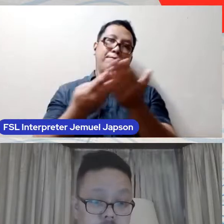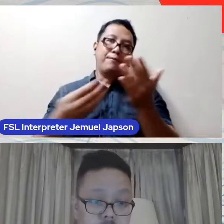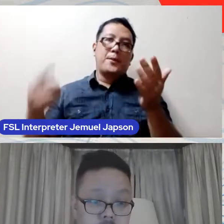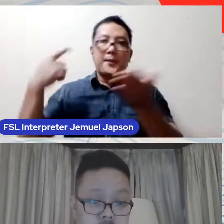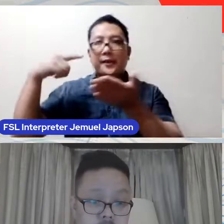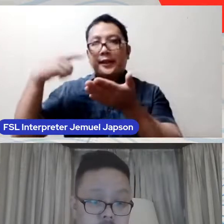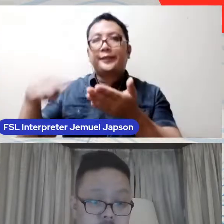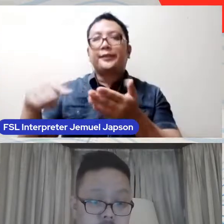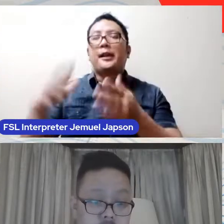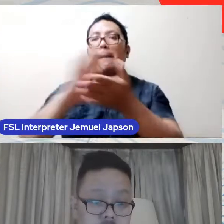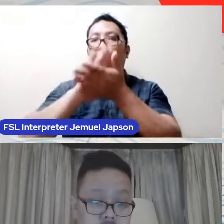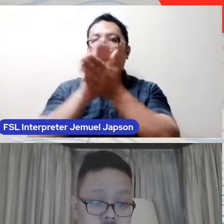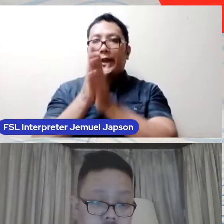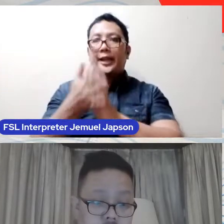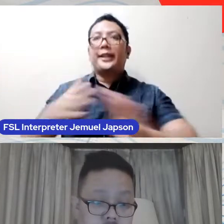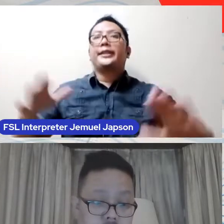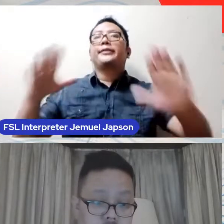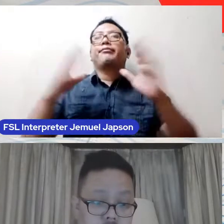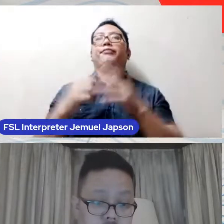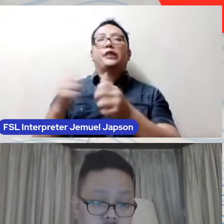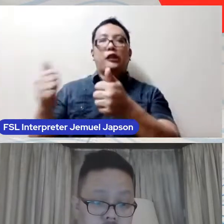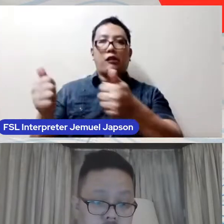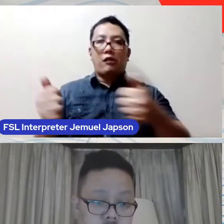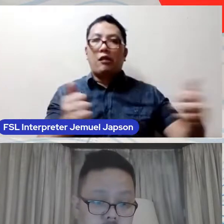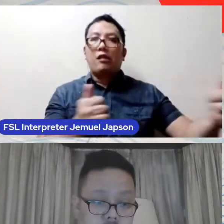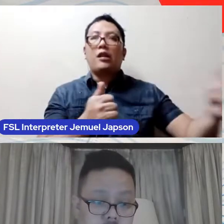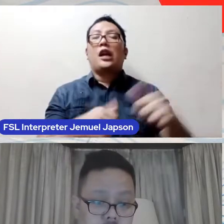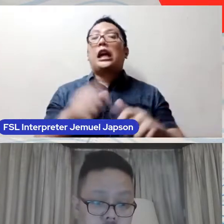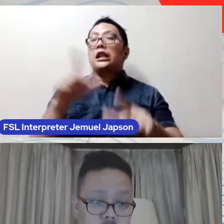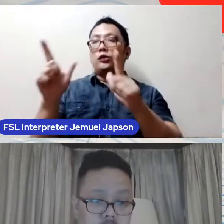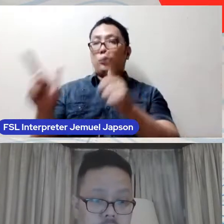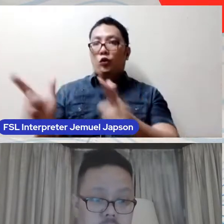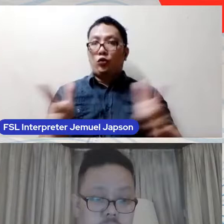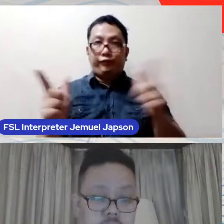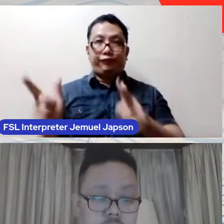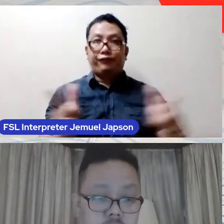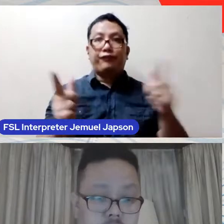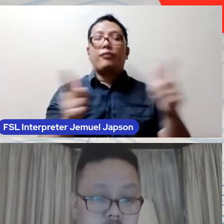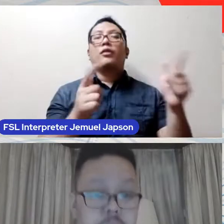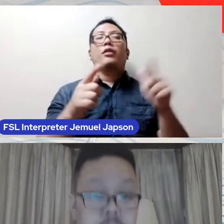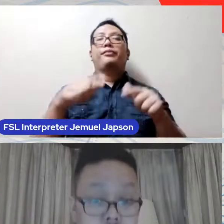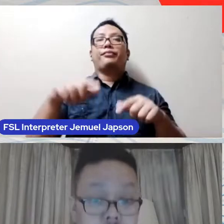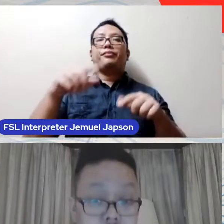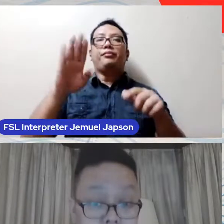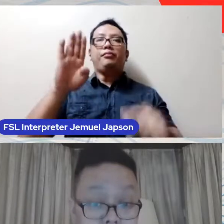and order, pati na po yung logistics po ng ating ballot boxes.